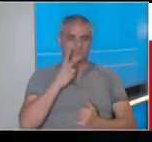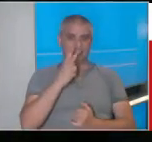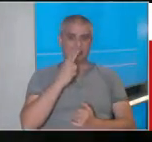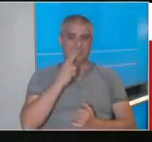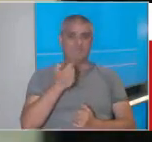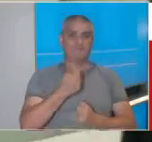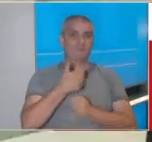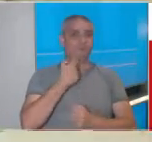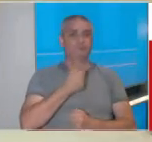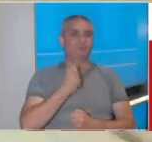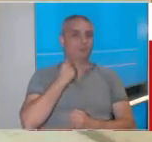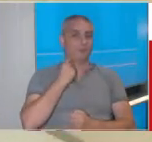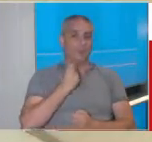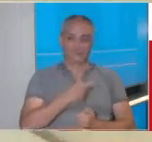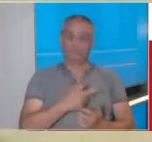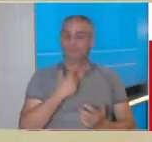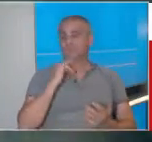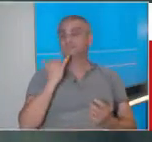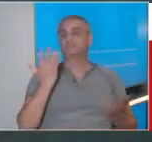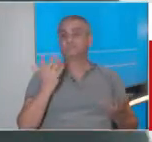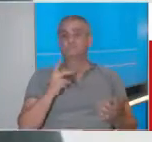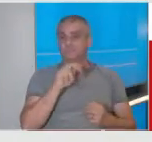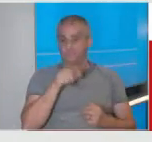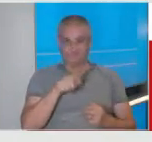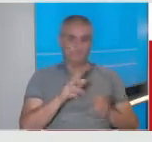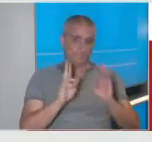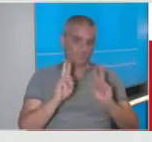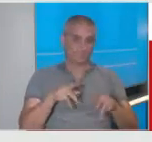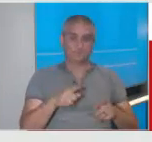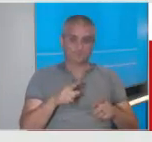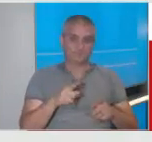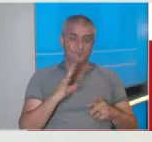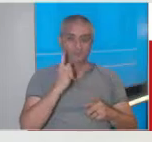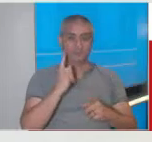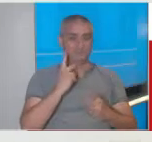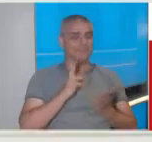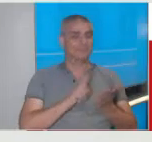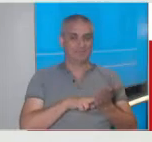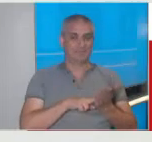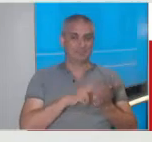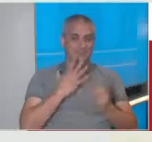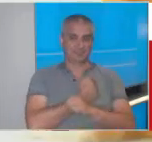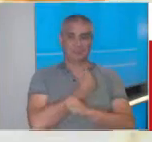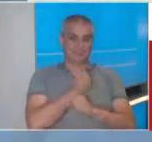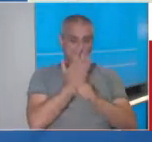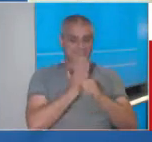הסיגרים והשמפניות. כן, אז בעניין הזה באמת יש, אם יש איזשהו סדק שכן הצליחו